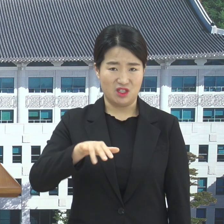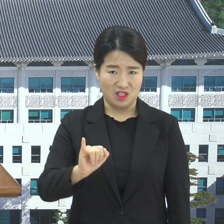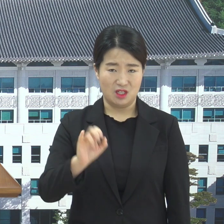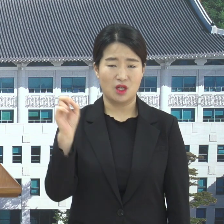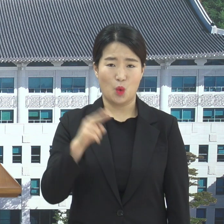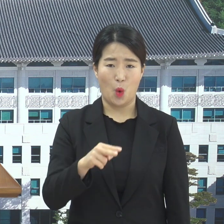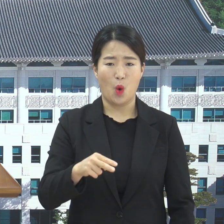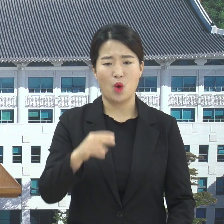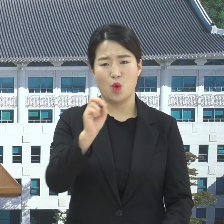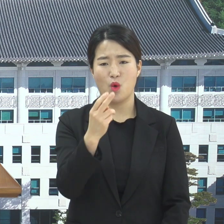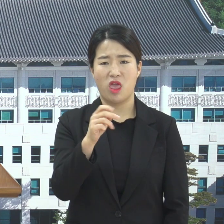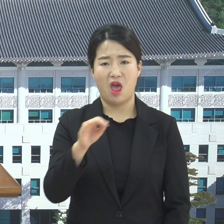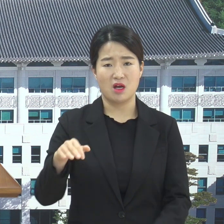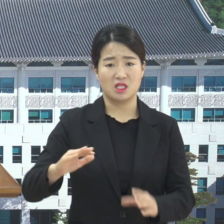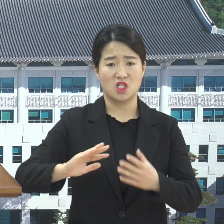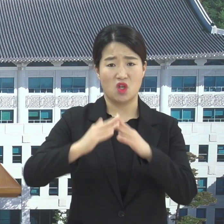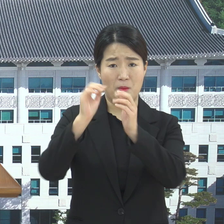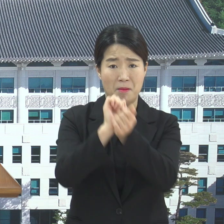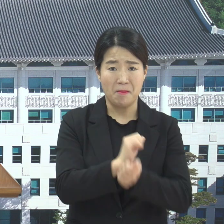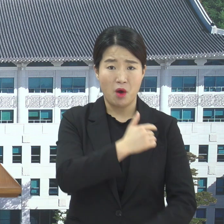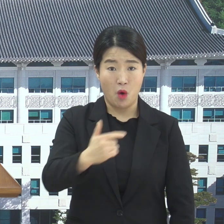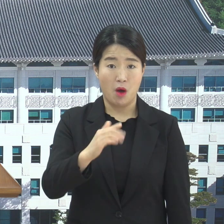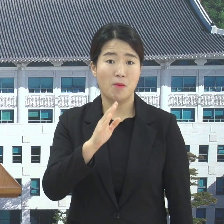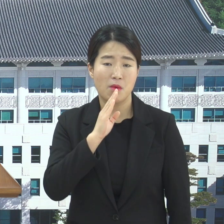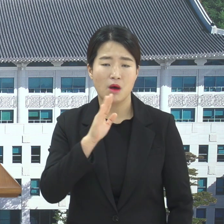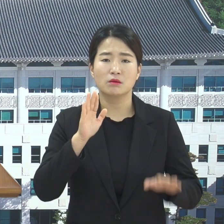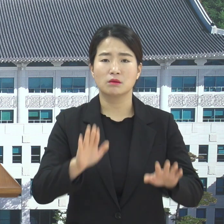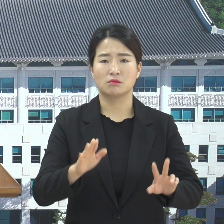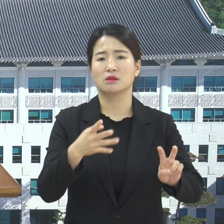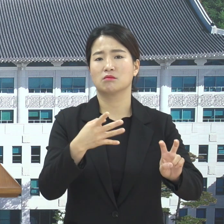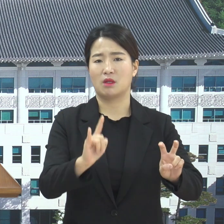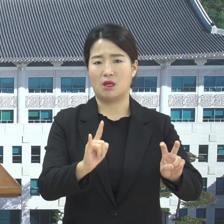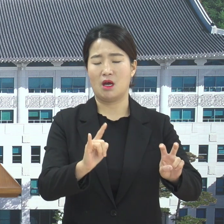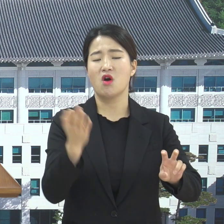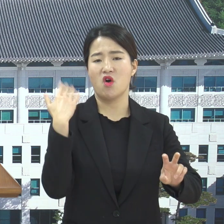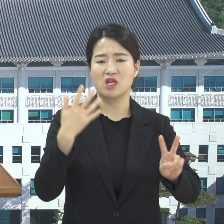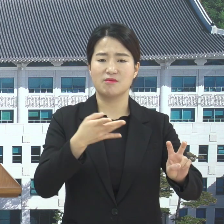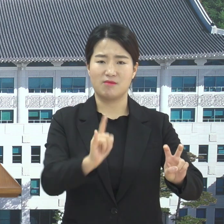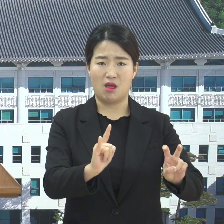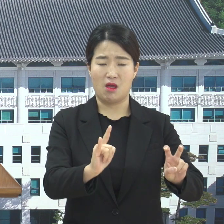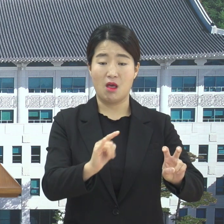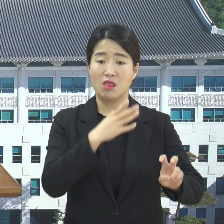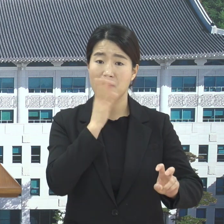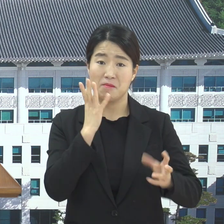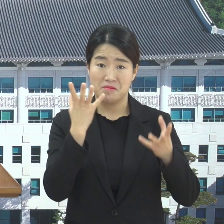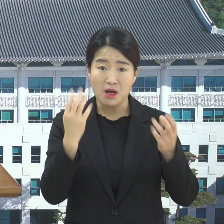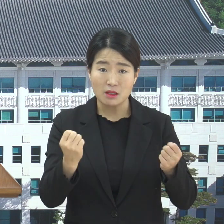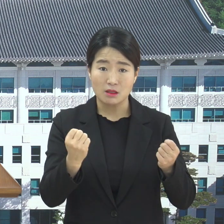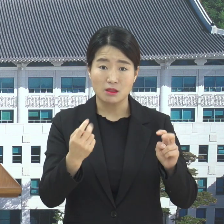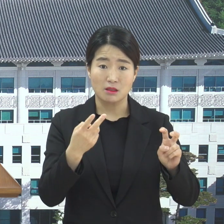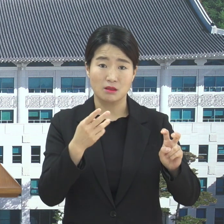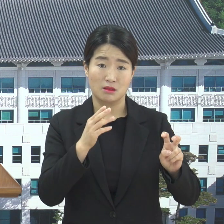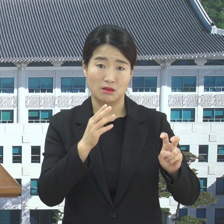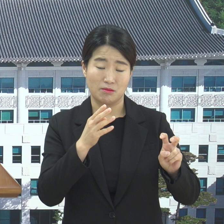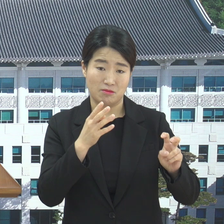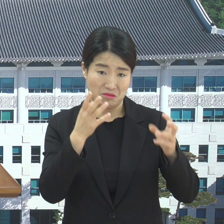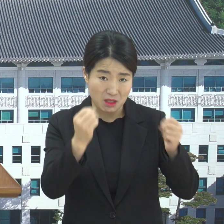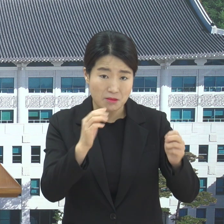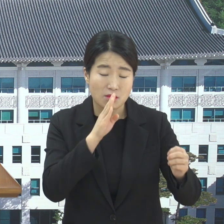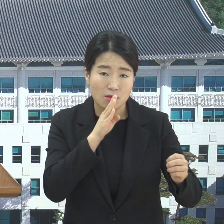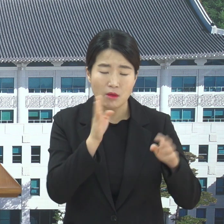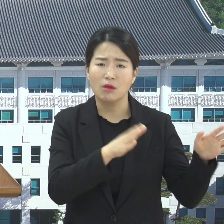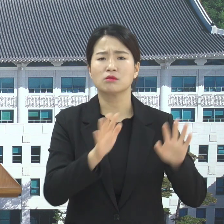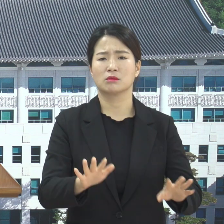집단 감염으로 전개되어 20대와 고령층에 집중된 반면 이번 3차